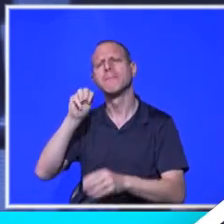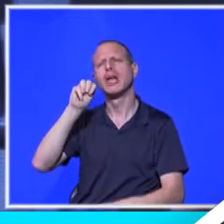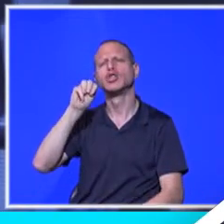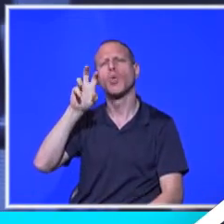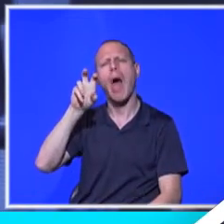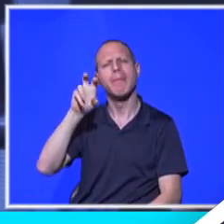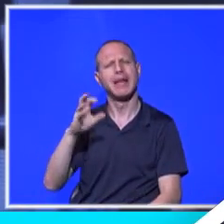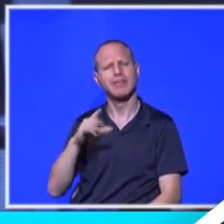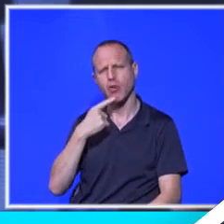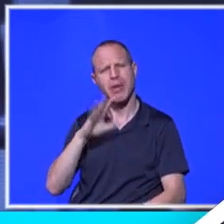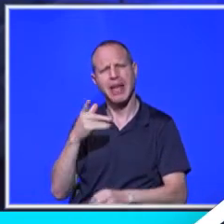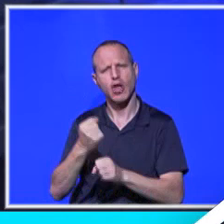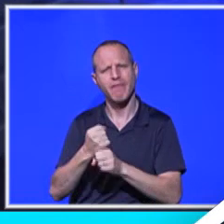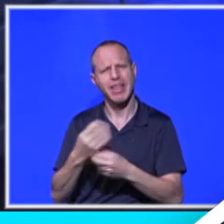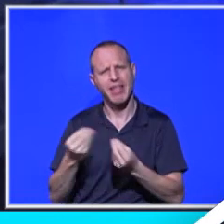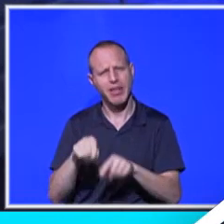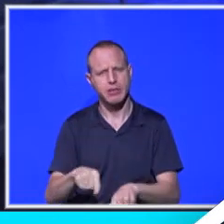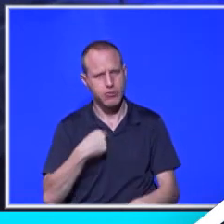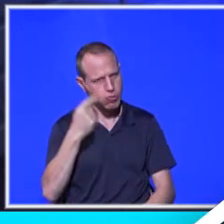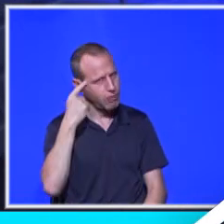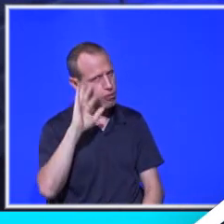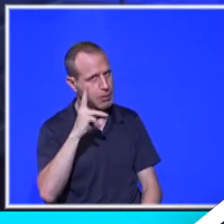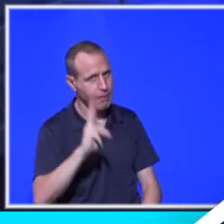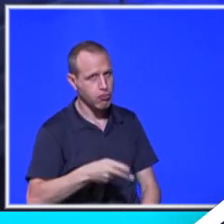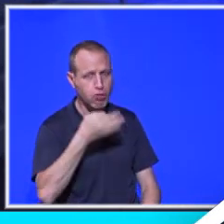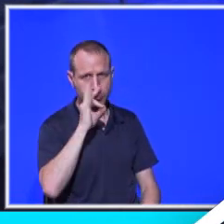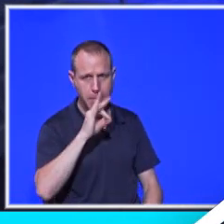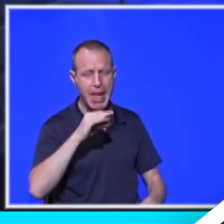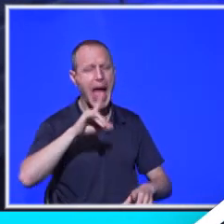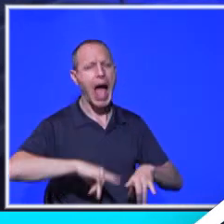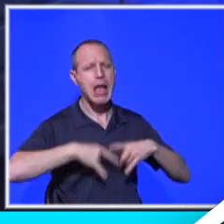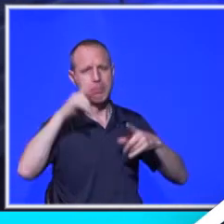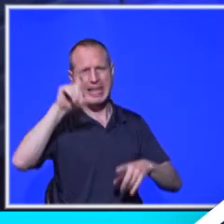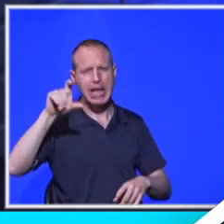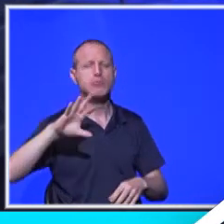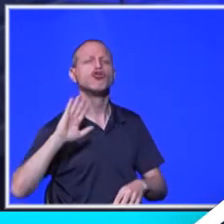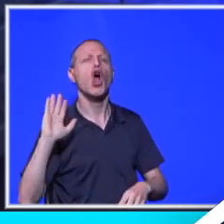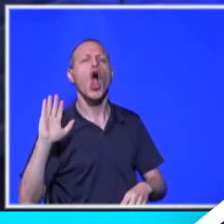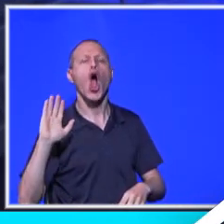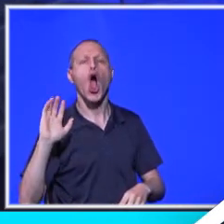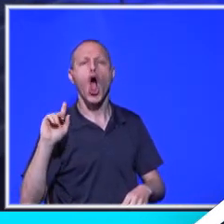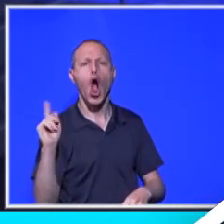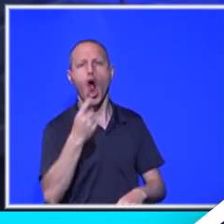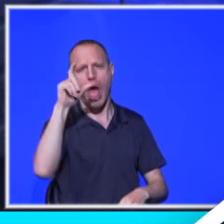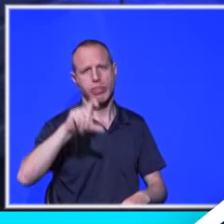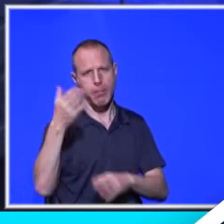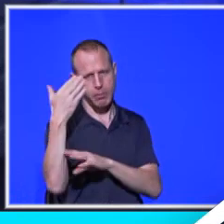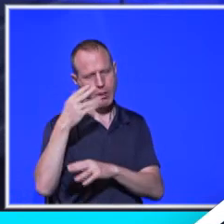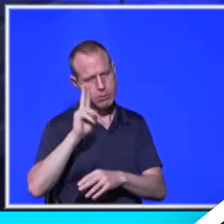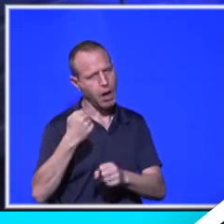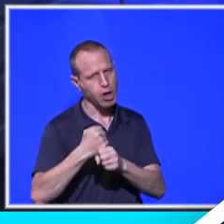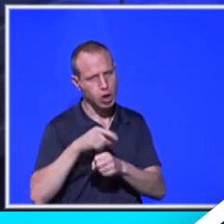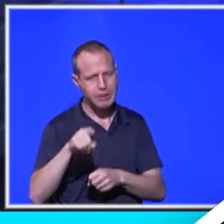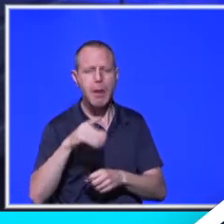זה עובד הדבר הזה? אני חושב שאם אפשר לשפר את החיים האזרחיים של כל אזרח במדינה, צריך לעשות את זה, ומה זה,